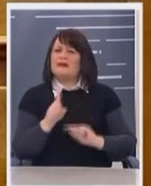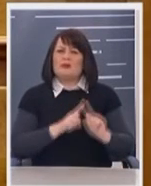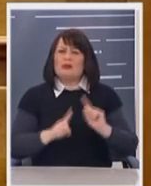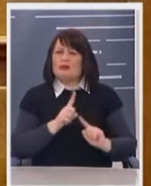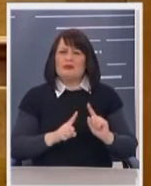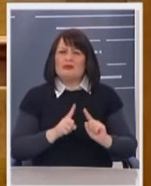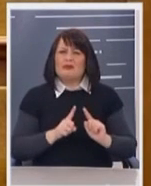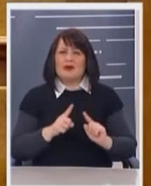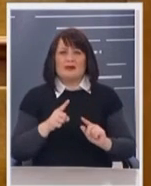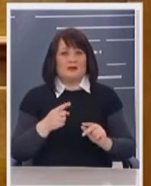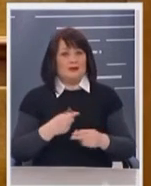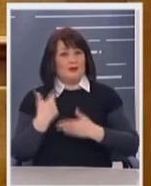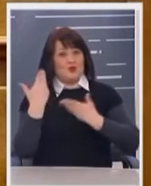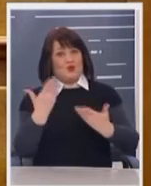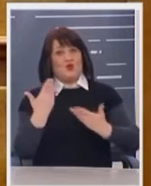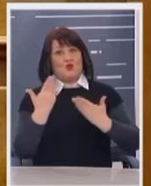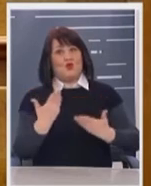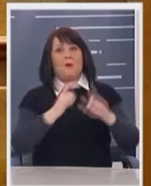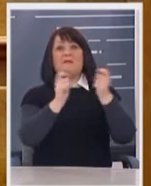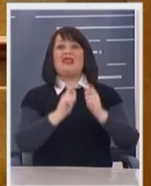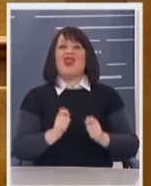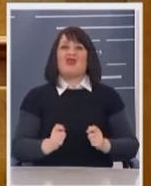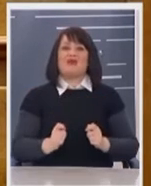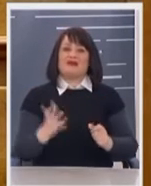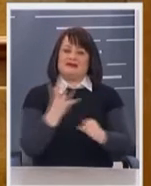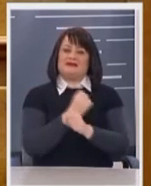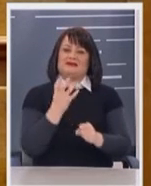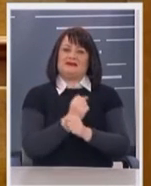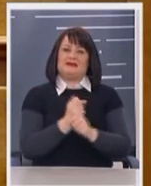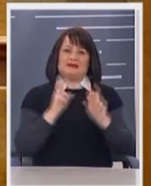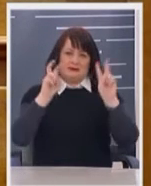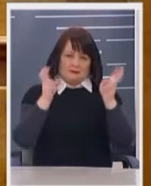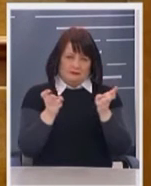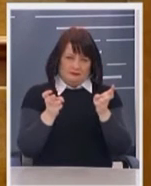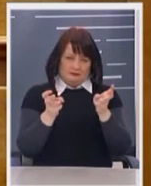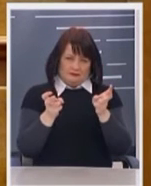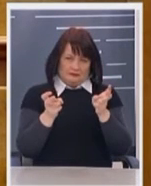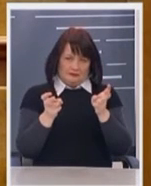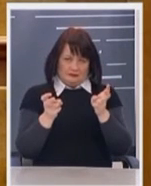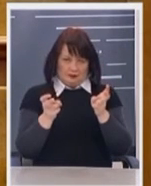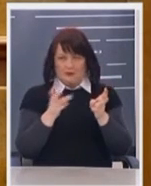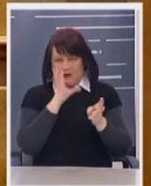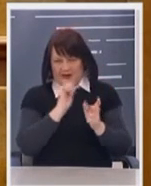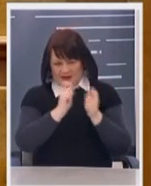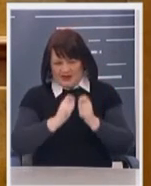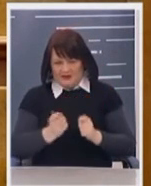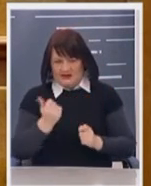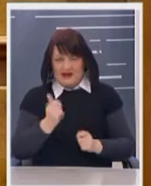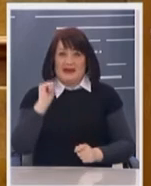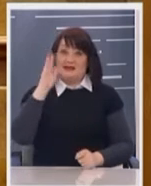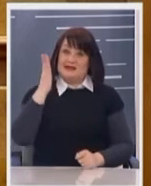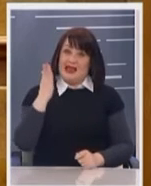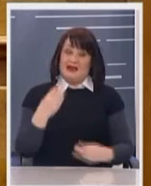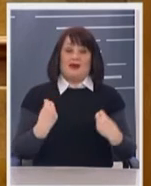πάρουν τη δόξα των μεταρρυθμίσεων, εντός των εισαγωγικών μεταρρυθμίσεων. Οι δανειστές μας, ο